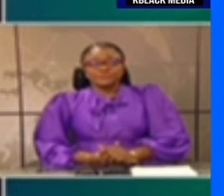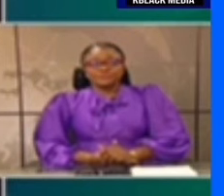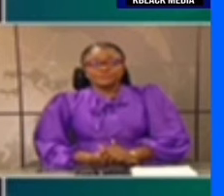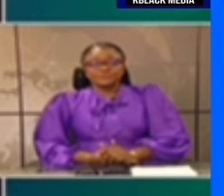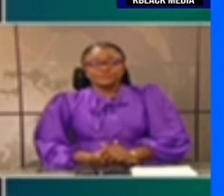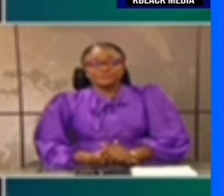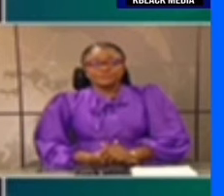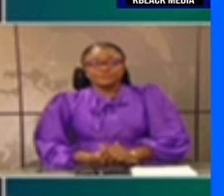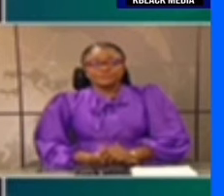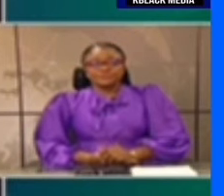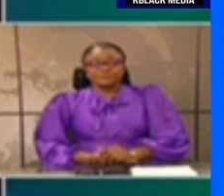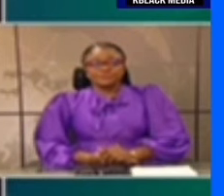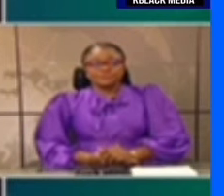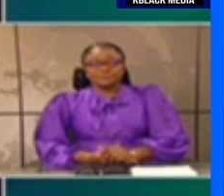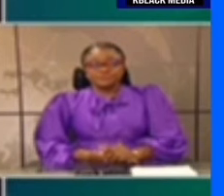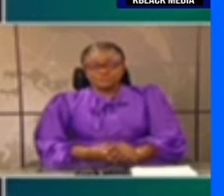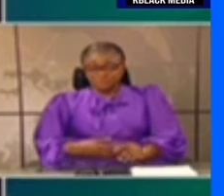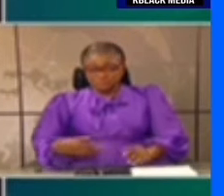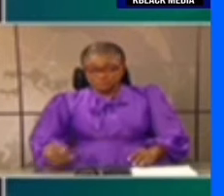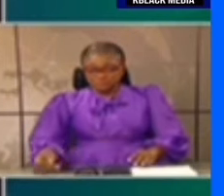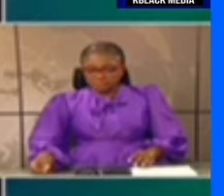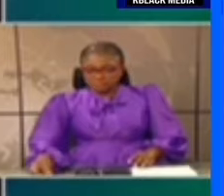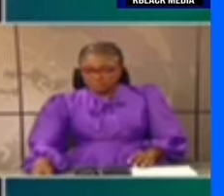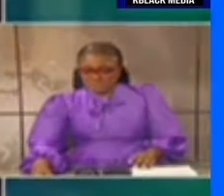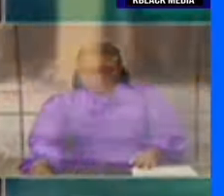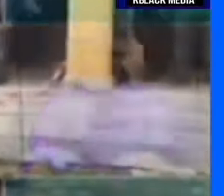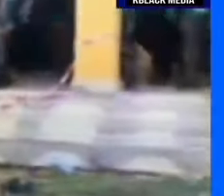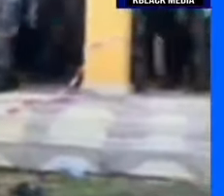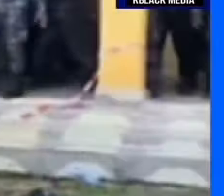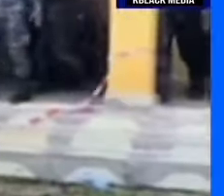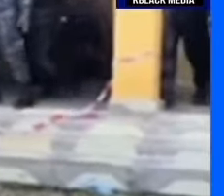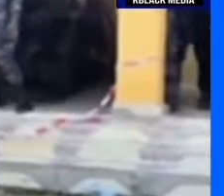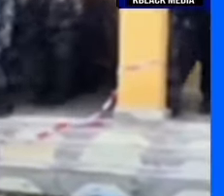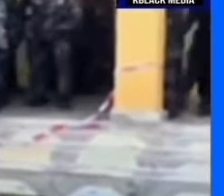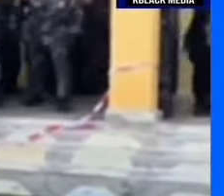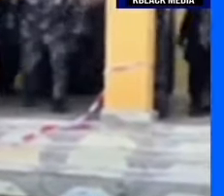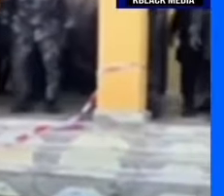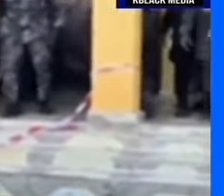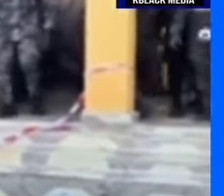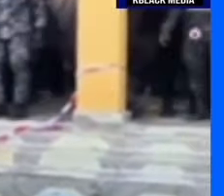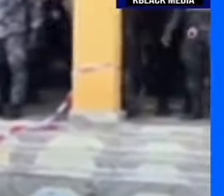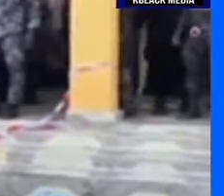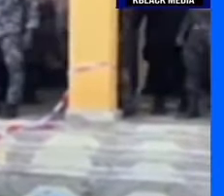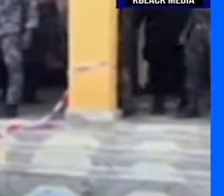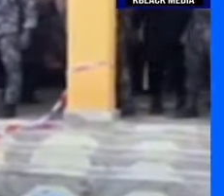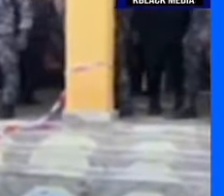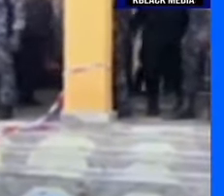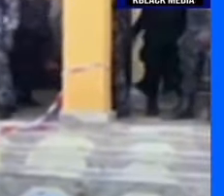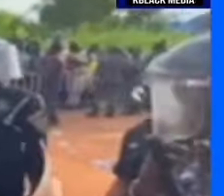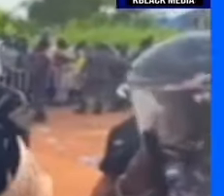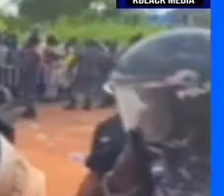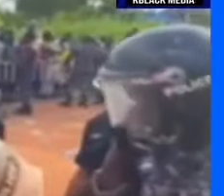and abatu we say ye mfapa wane mani ya overcome ene daneno honi ya mano mwabu mutiri mpopa na